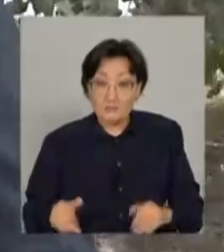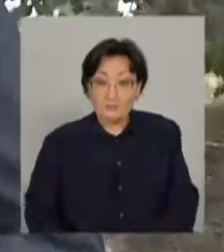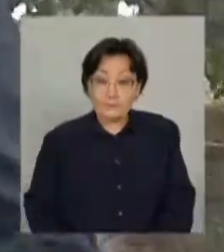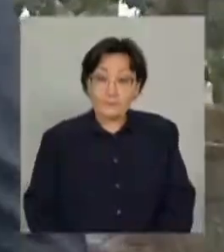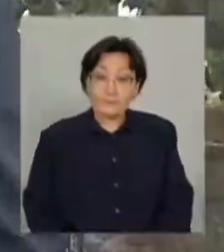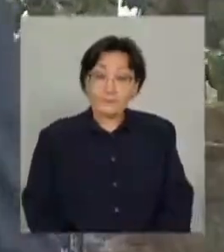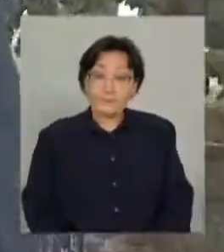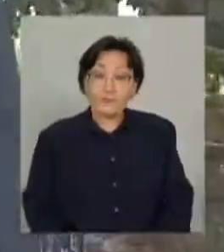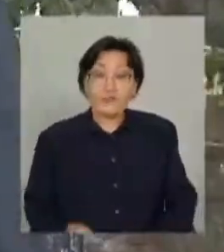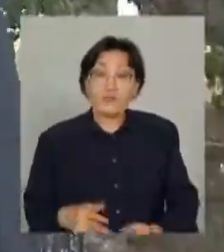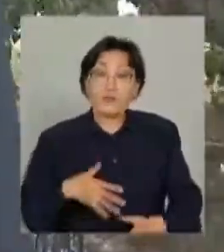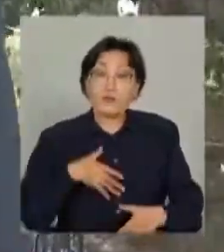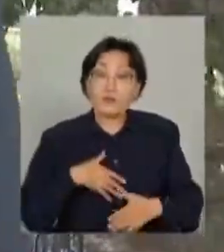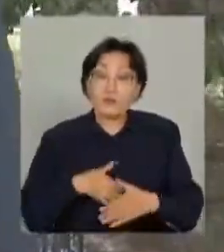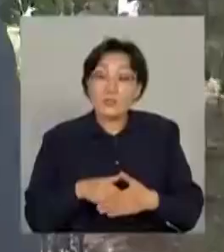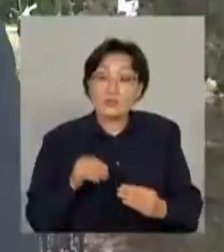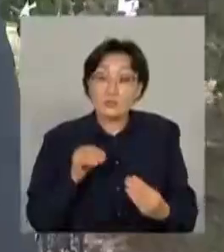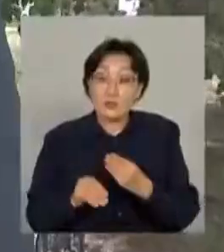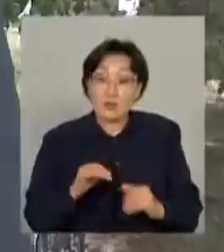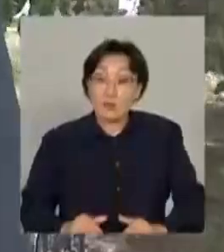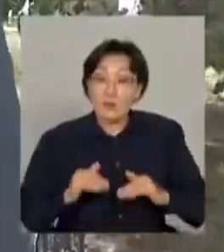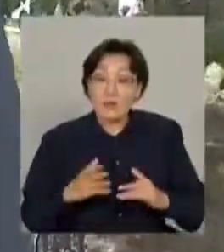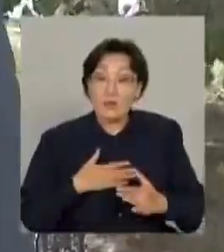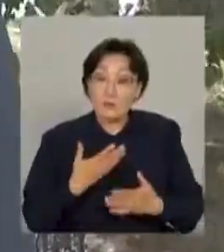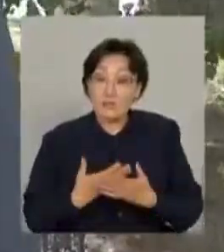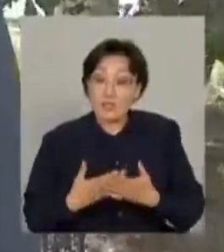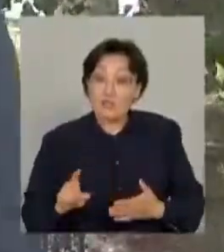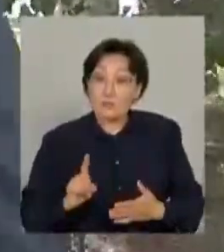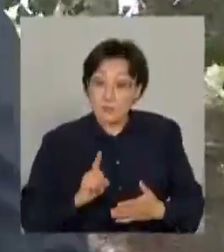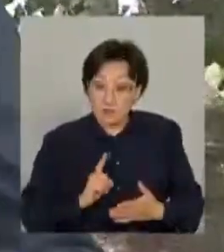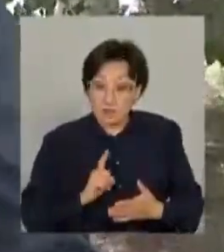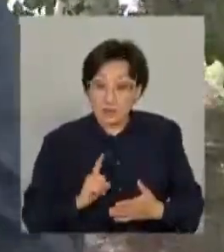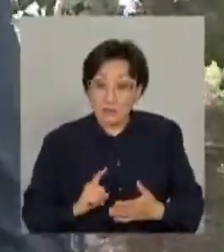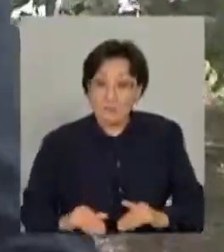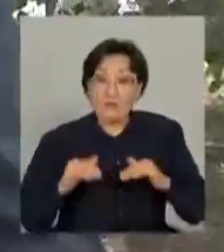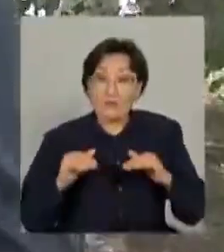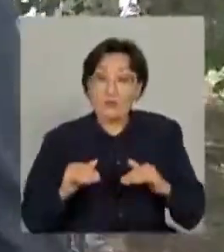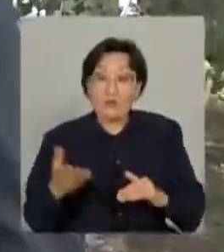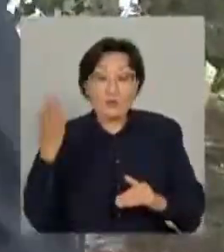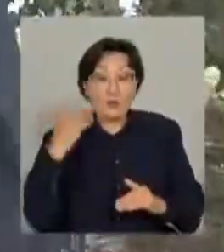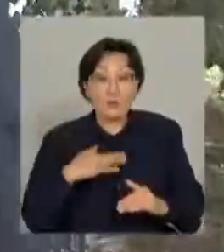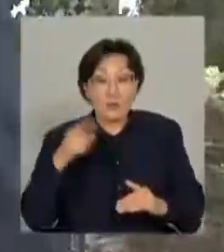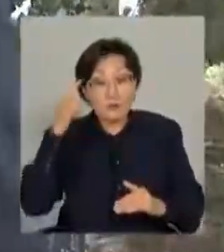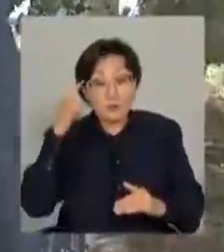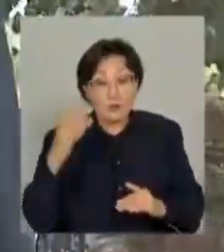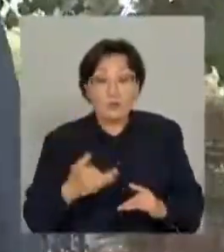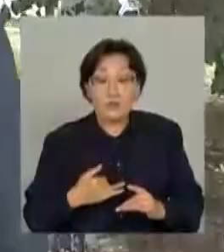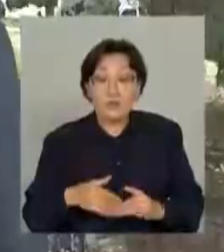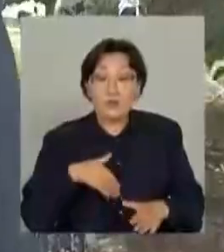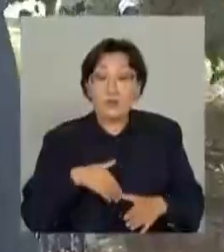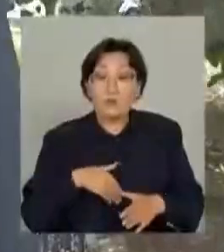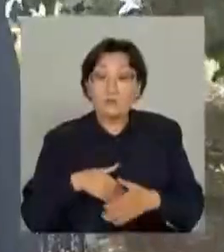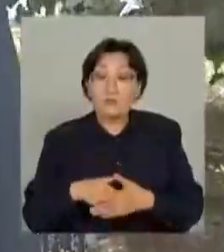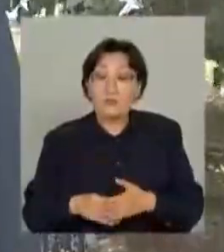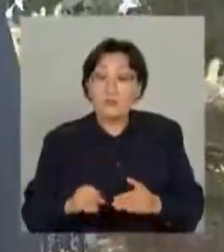Интенсивность превысила наши предполагаемые ожидания. Ранее мы думали, рассчитывали на интенсивность в